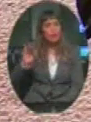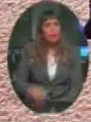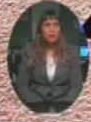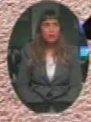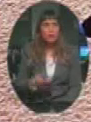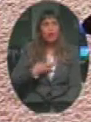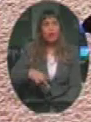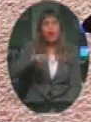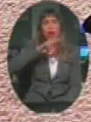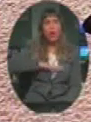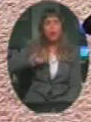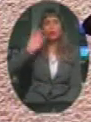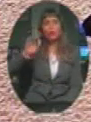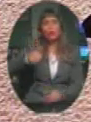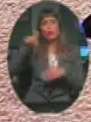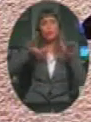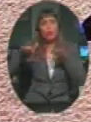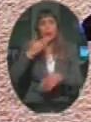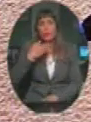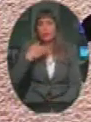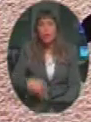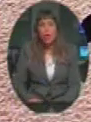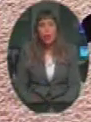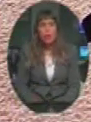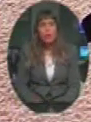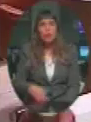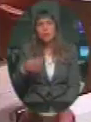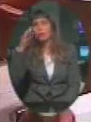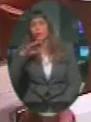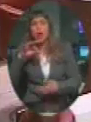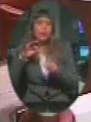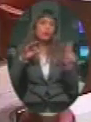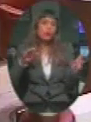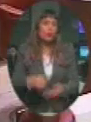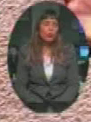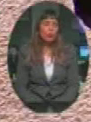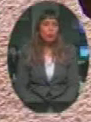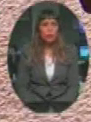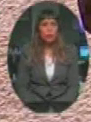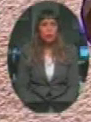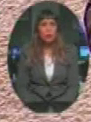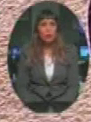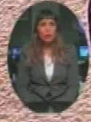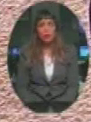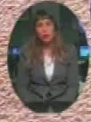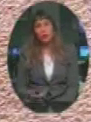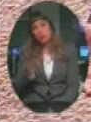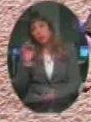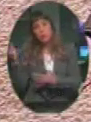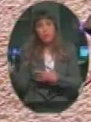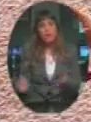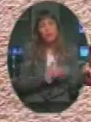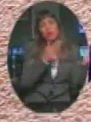האחריות שמוטלת על ראש ממשלה בישראל, ושל המותר והאסור. ועוד אם הם מילא היו מפנים אותו לקינג דיוויד, את